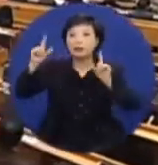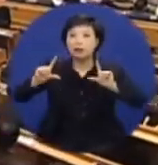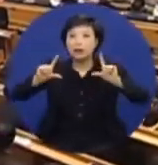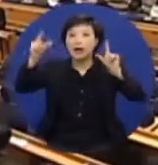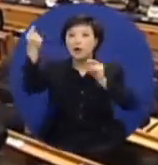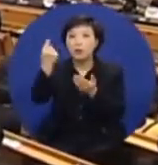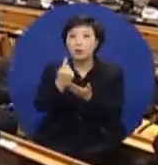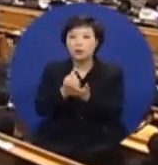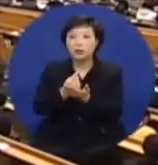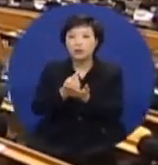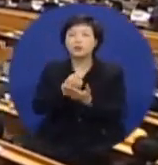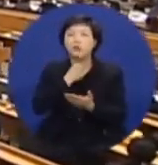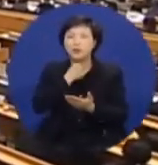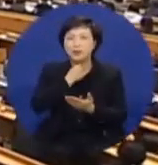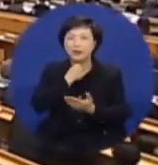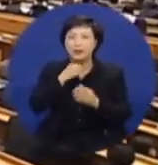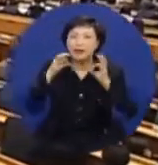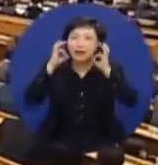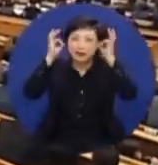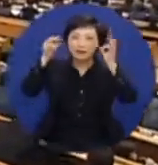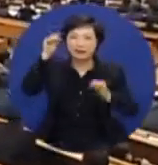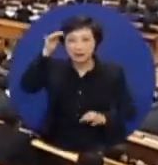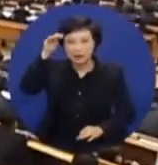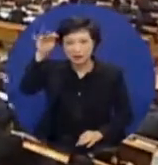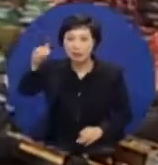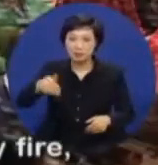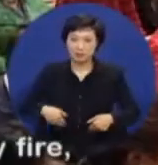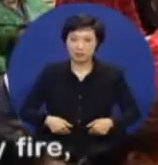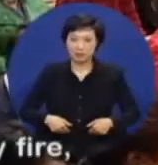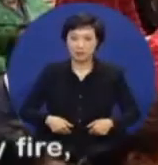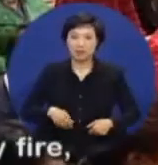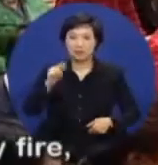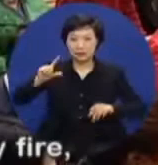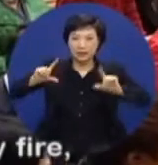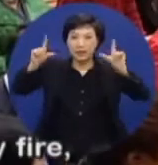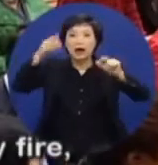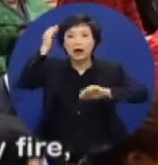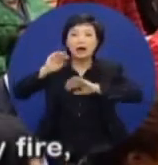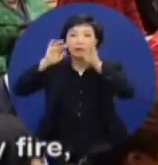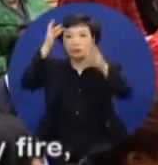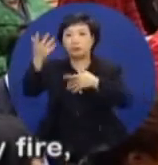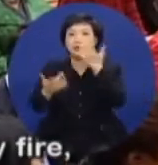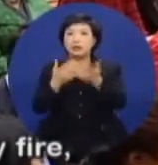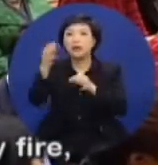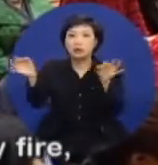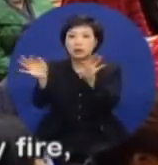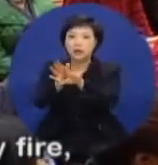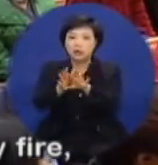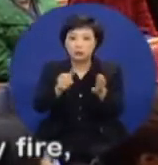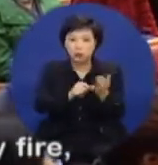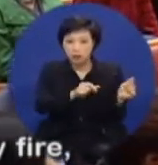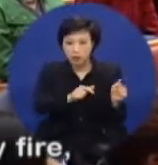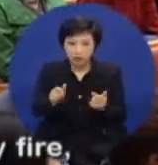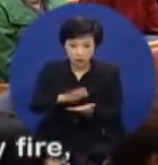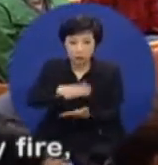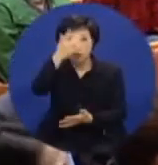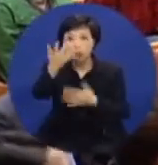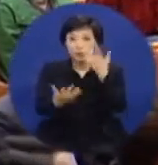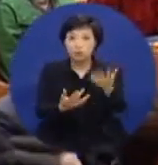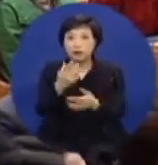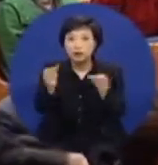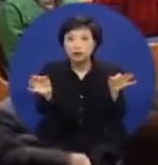간절히 사모하라 그 날에 하늘이 불에 타서 풀어지고 체질이 뜨거운 불에 녹아